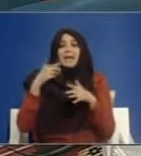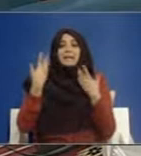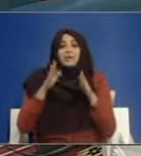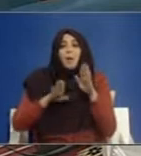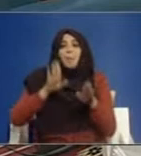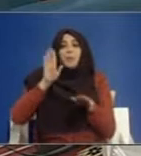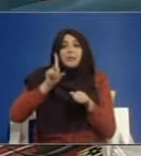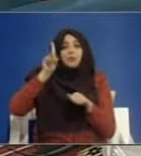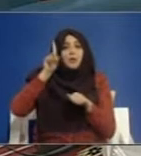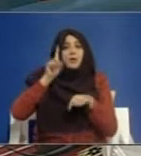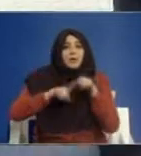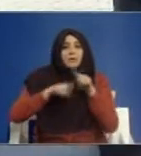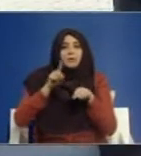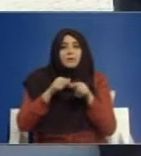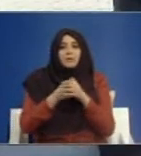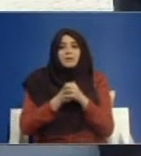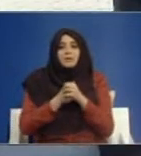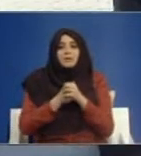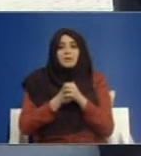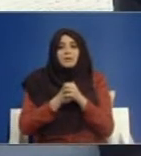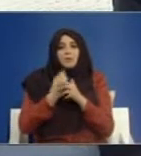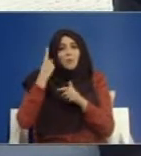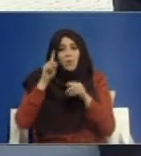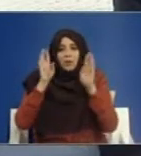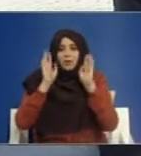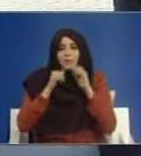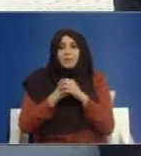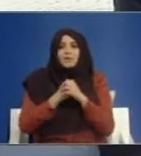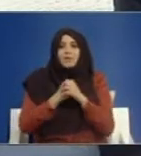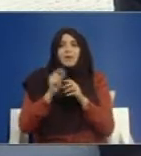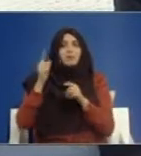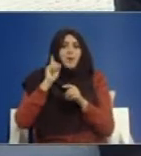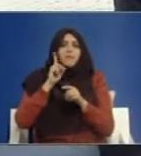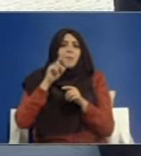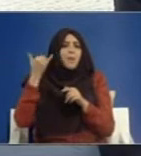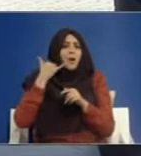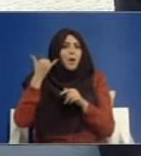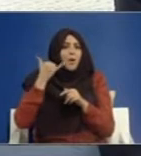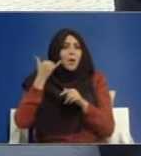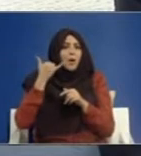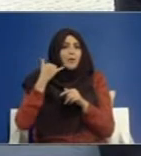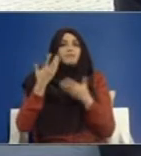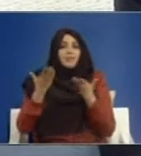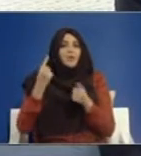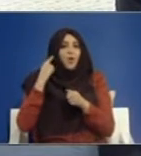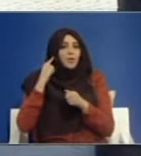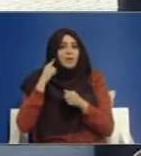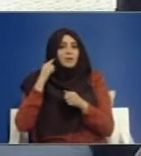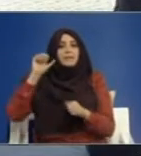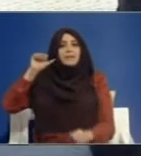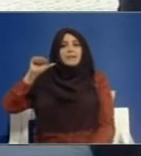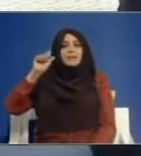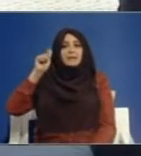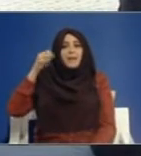نذرت كل يوم أصلي ركعتين. ألو. نعم سليمة، تسمعي فينا؟ أنا نسمع. سامية